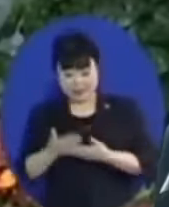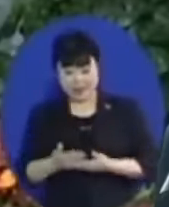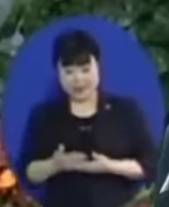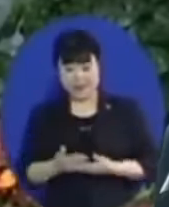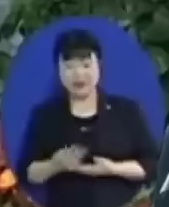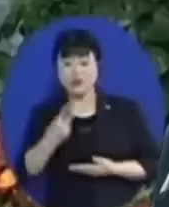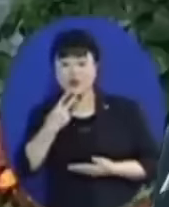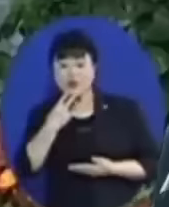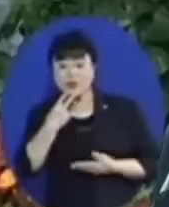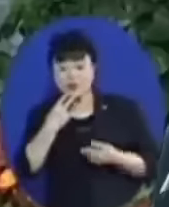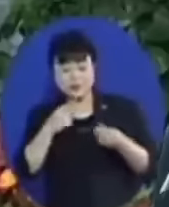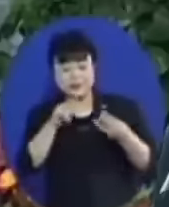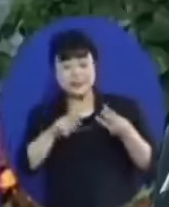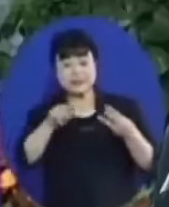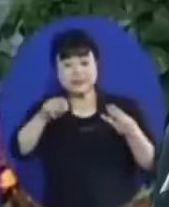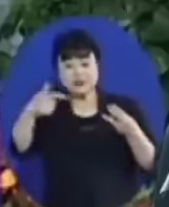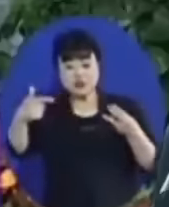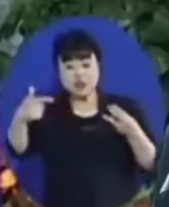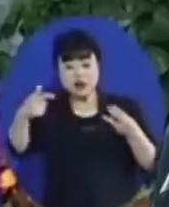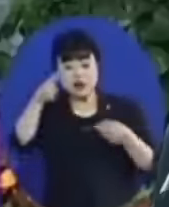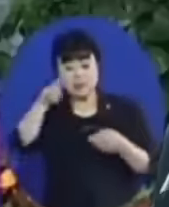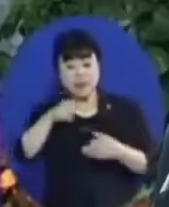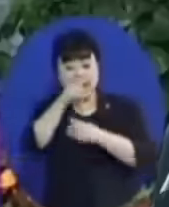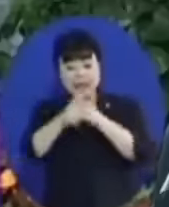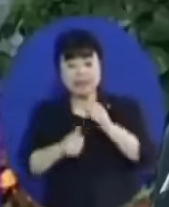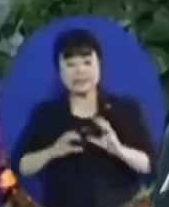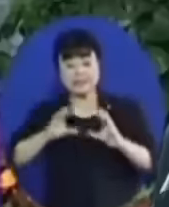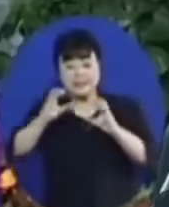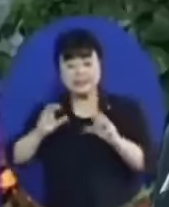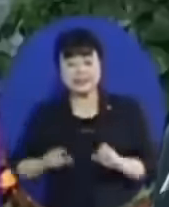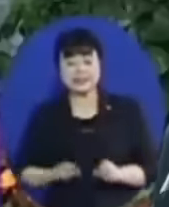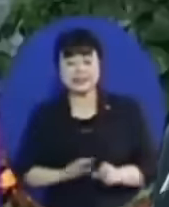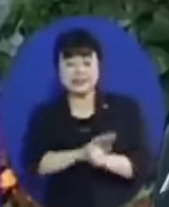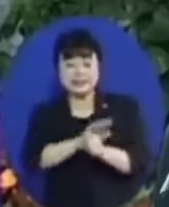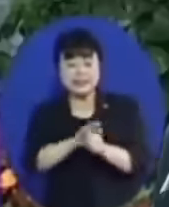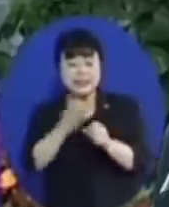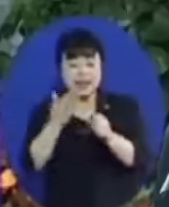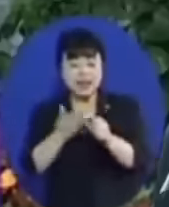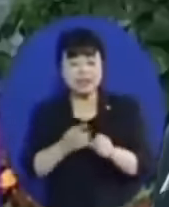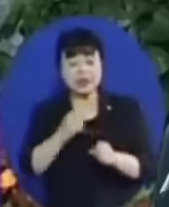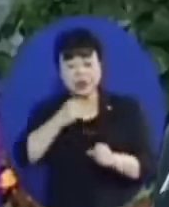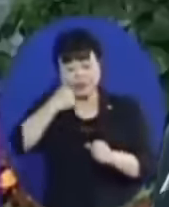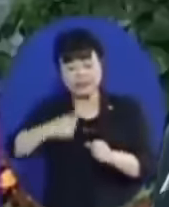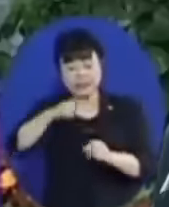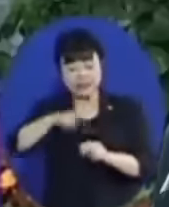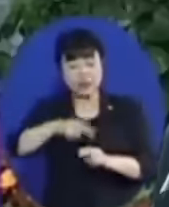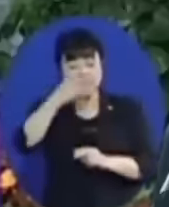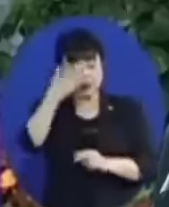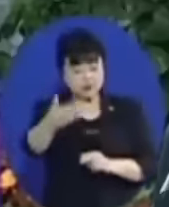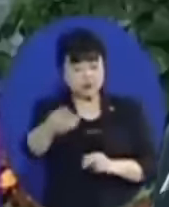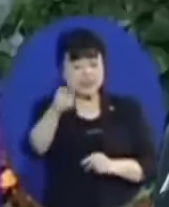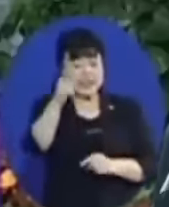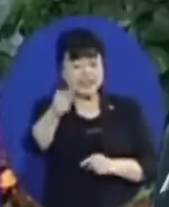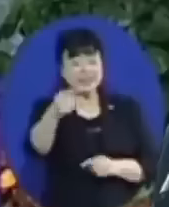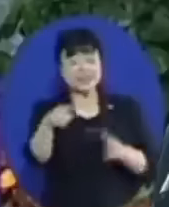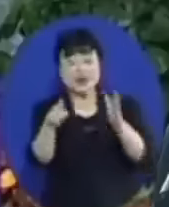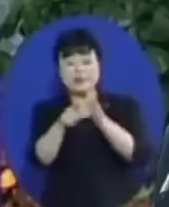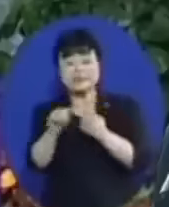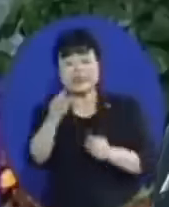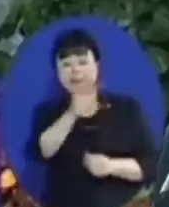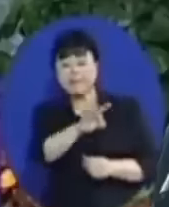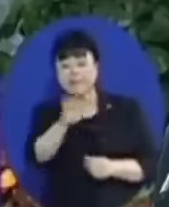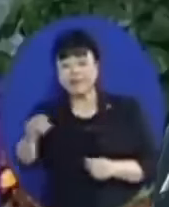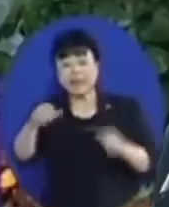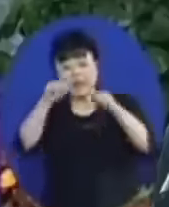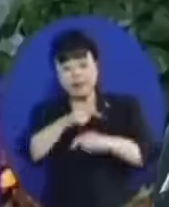3장 16절 한번 다 같이 읽어보십시다. 하나님이 세상을 이처럼 사랑하사 독생자를 주셨으니 이는 그를